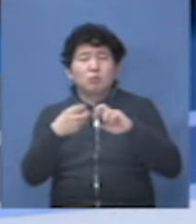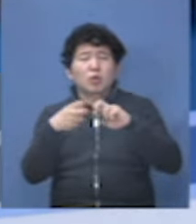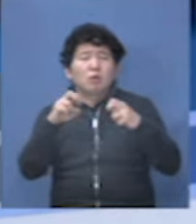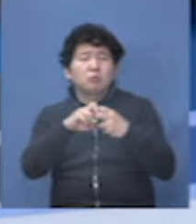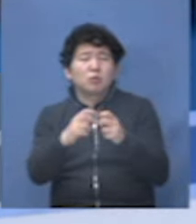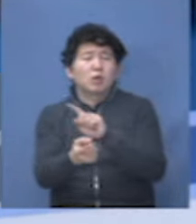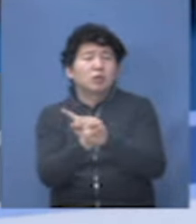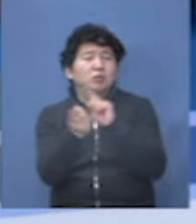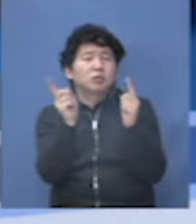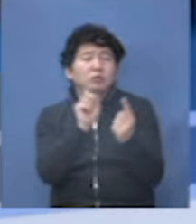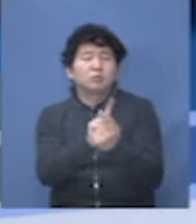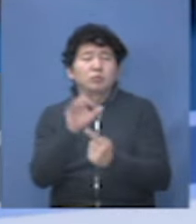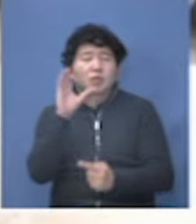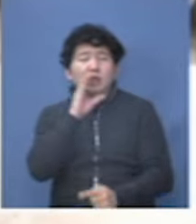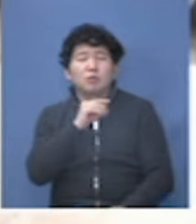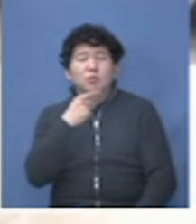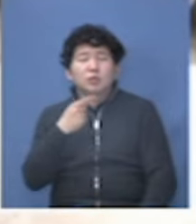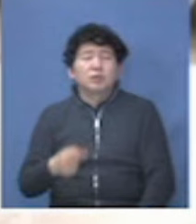деп отыр.